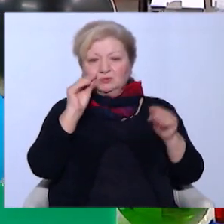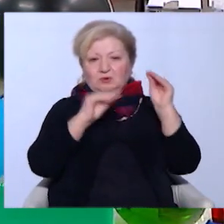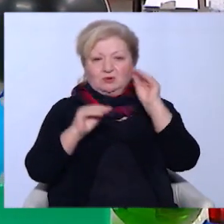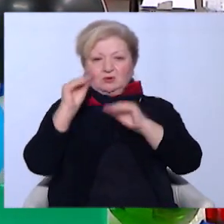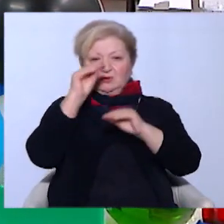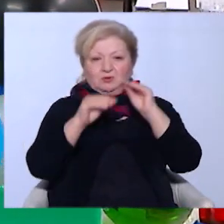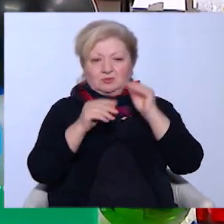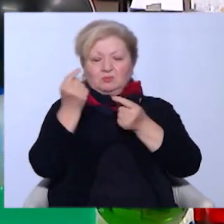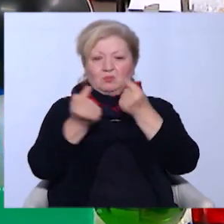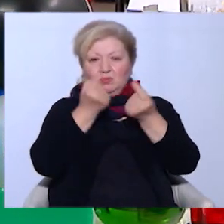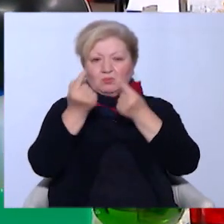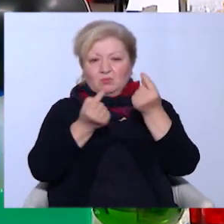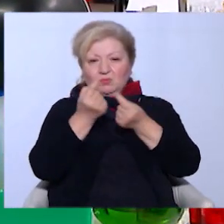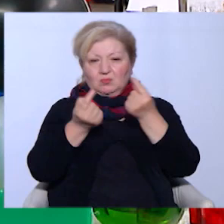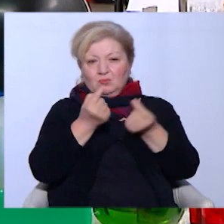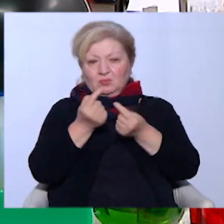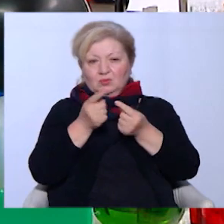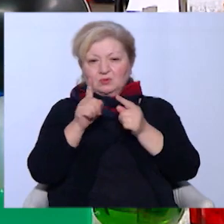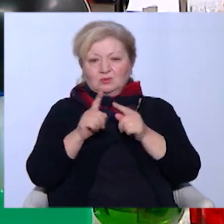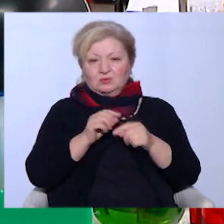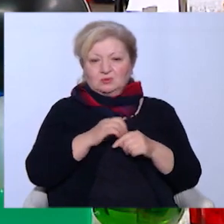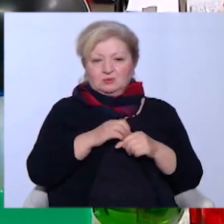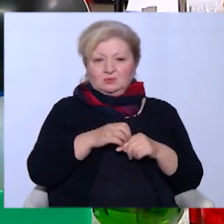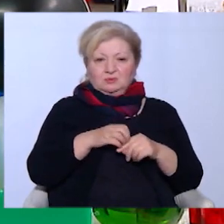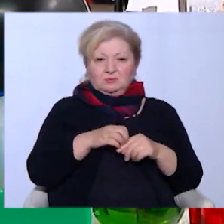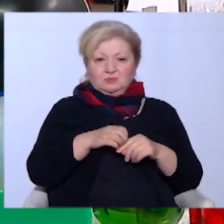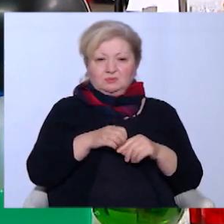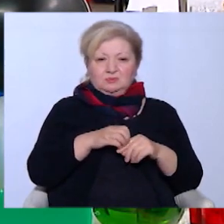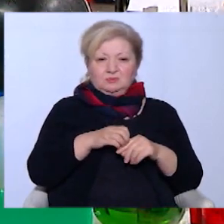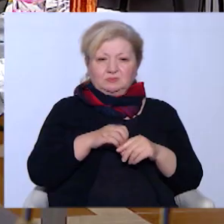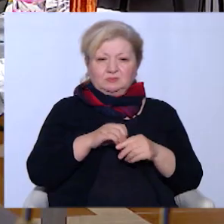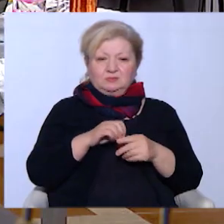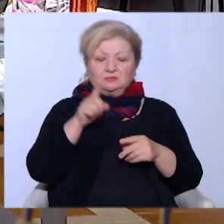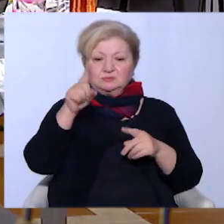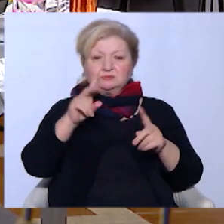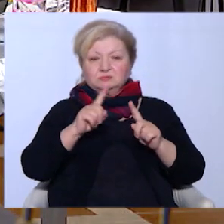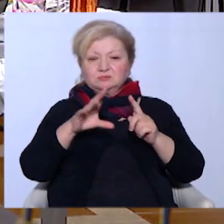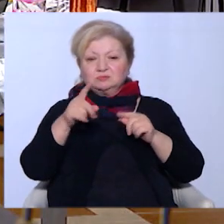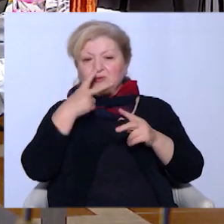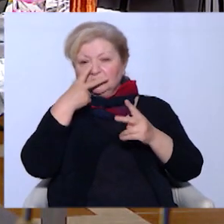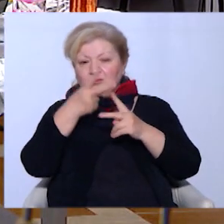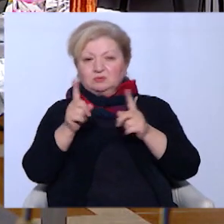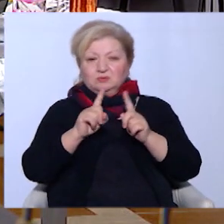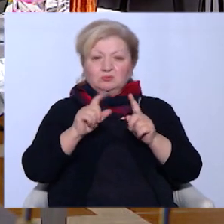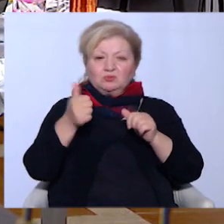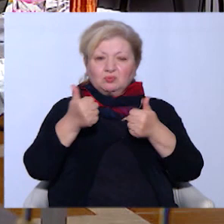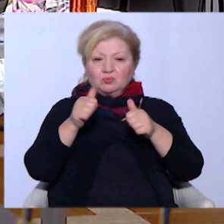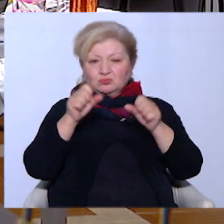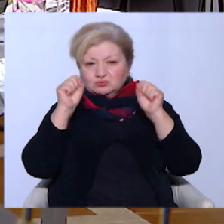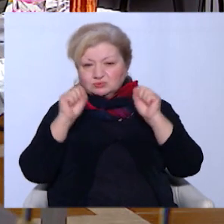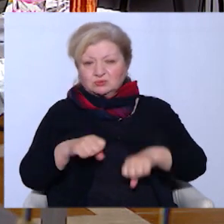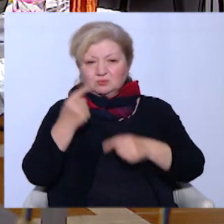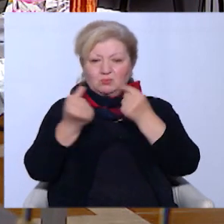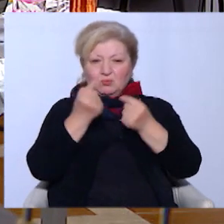შესაბამისი რიგობრივი ნომრით და შესაბამისი მასებით. დიახ. ვაგრძელებთ. ესე იგი,